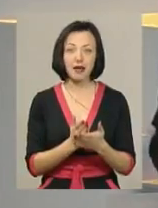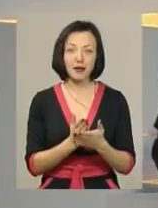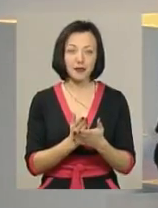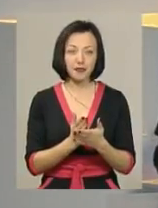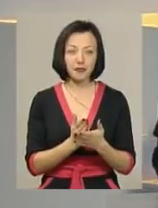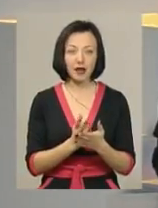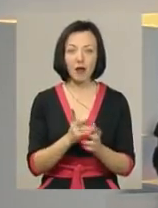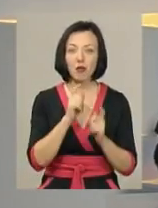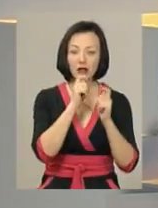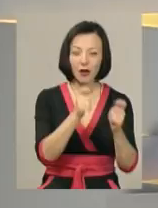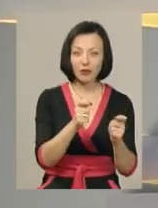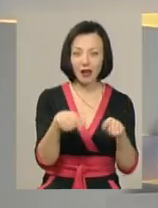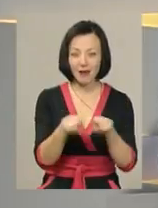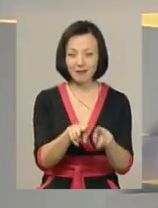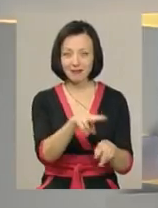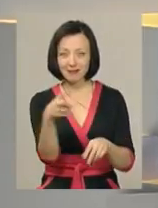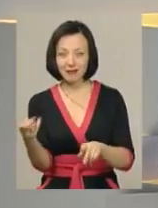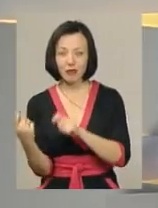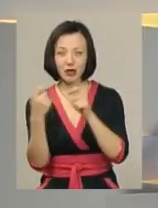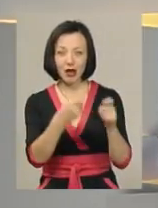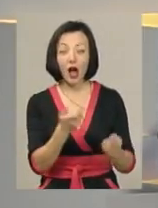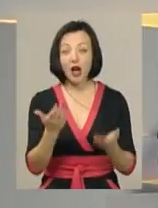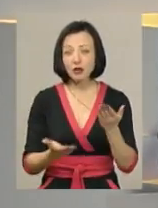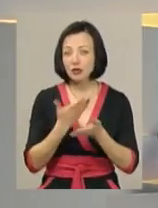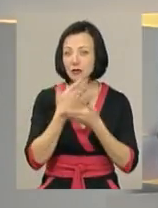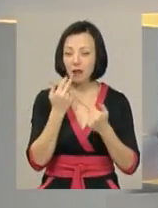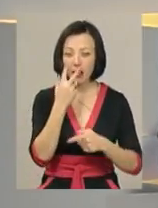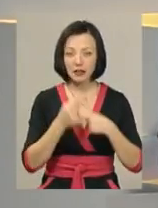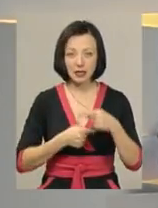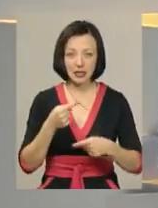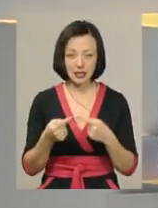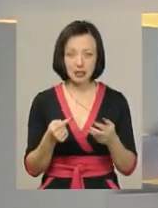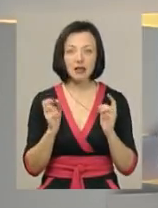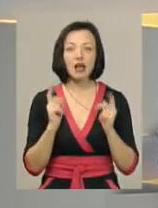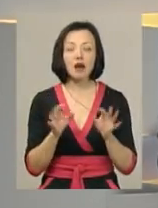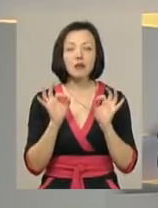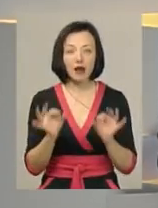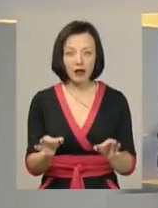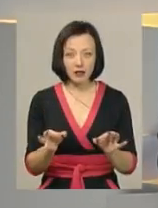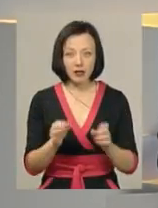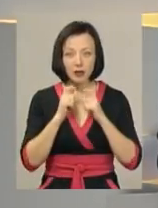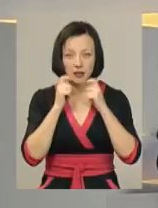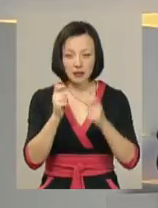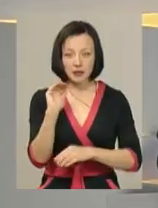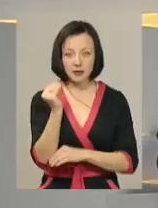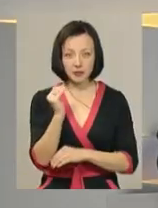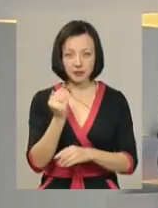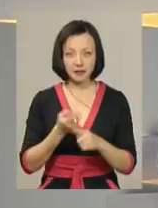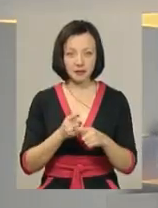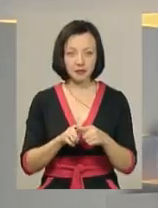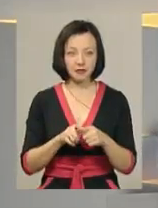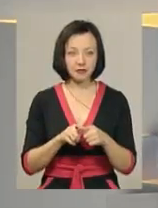відповідаєш подарунком але якщо немає традиції то як правильно подарувати дитині